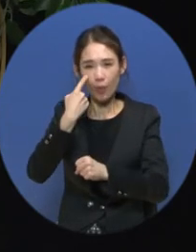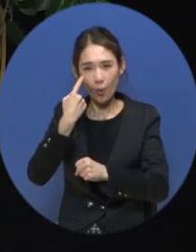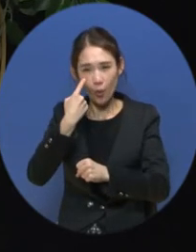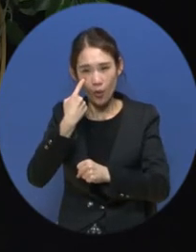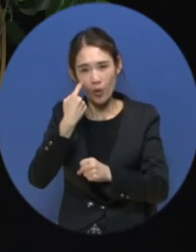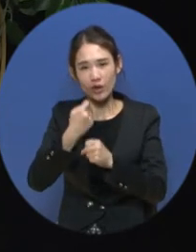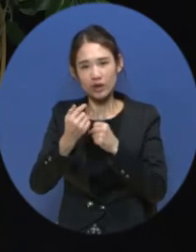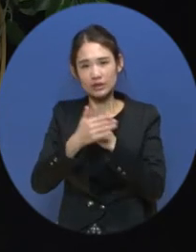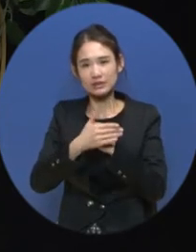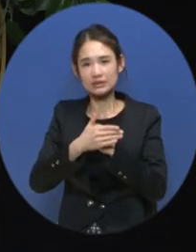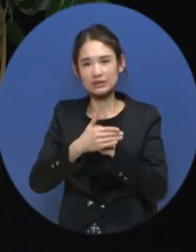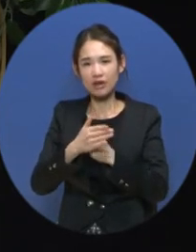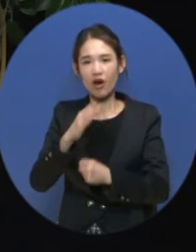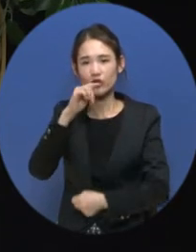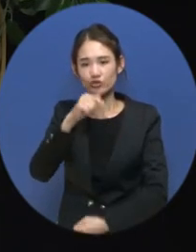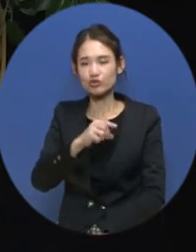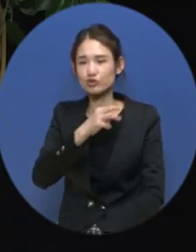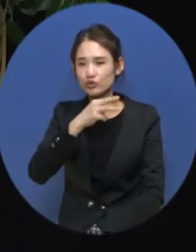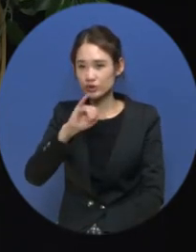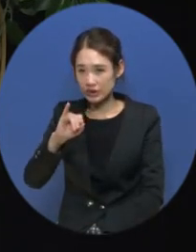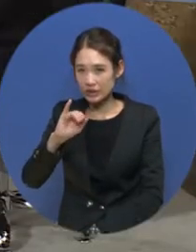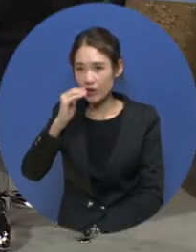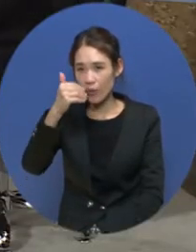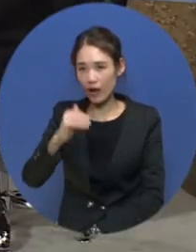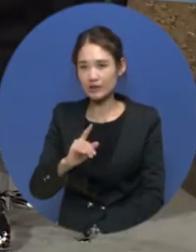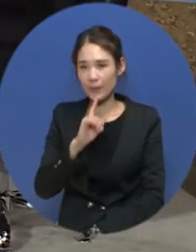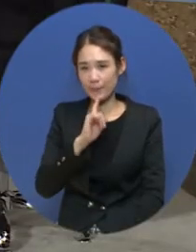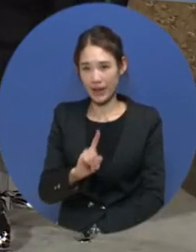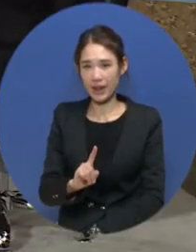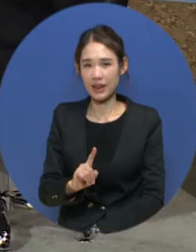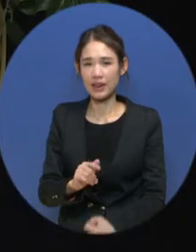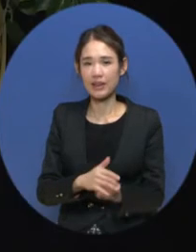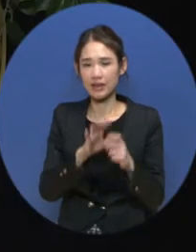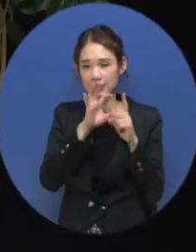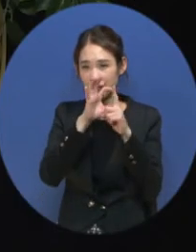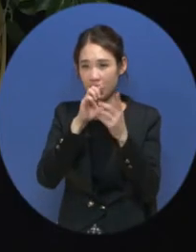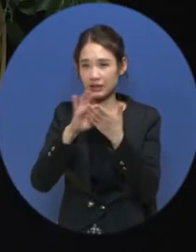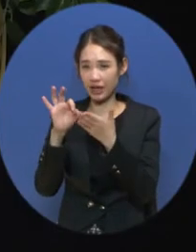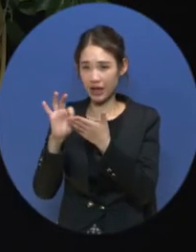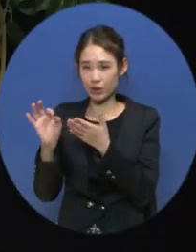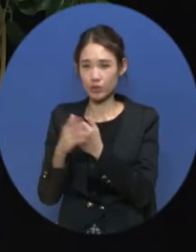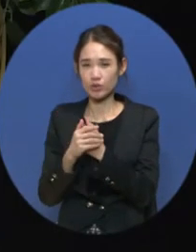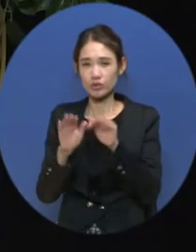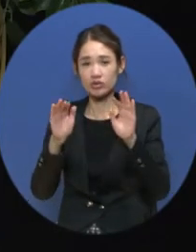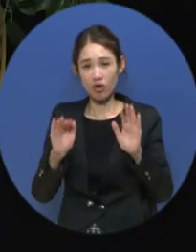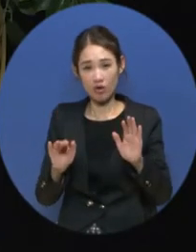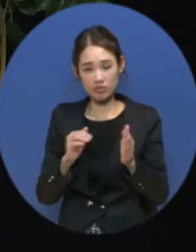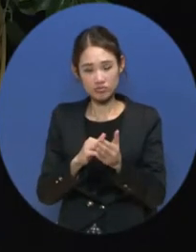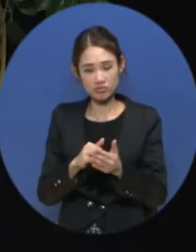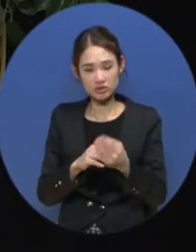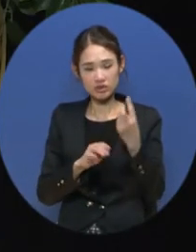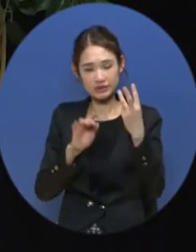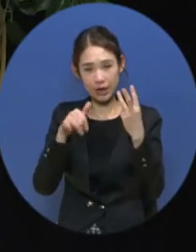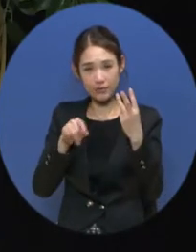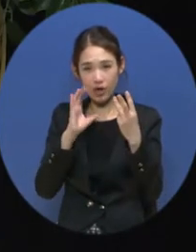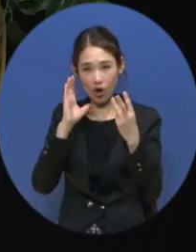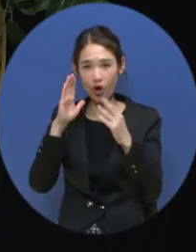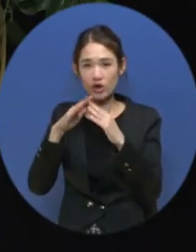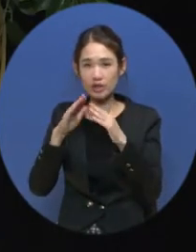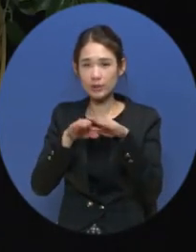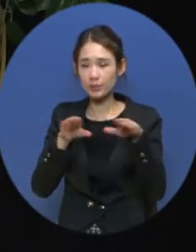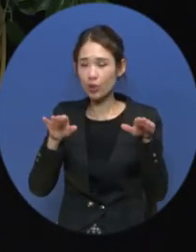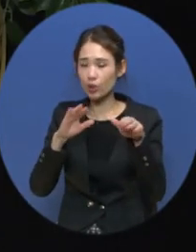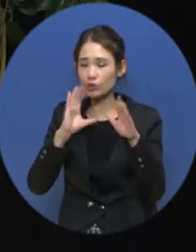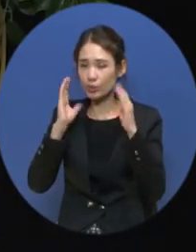공통과정을 애칭으로 누리과정이라고 하죠. 사실은 우리는 지금 현재는 제3차 어린이집 표준